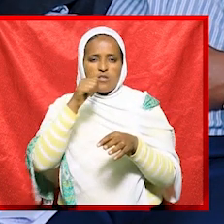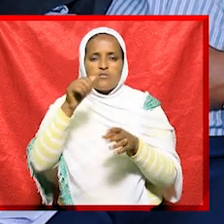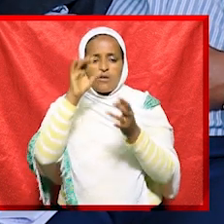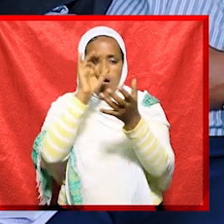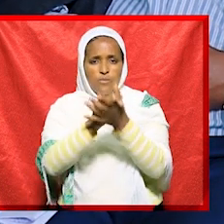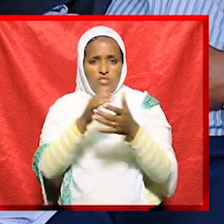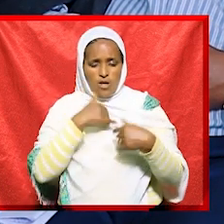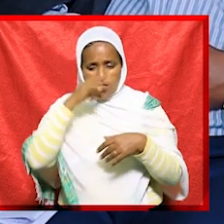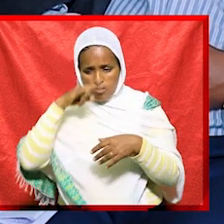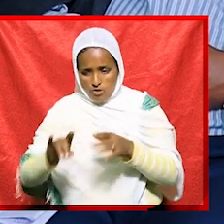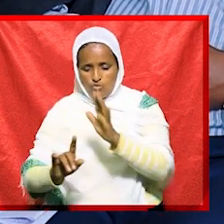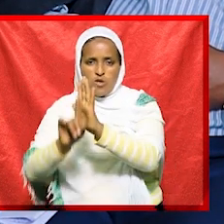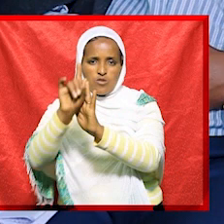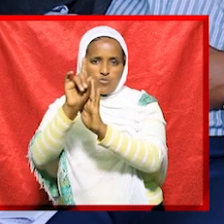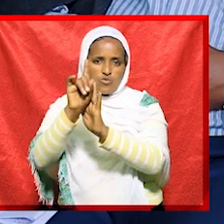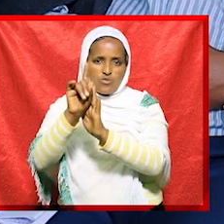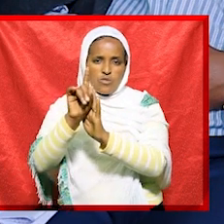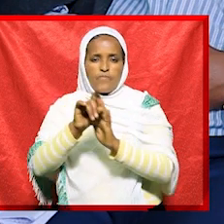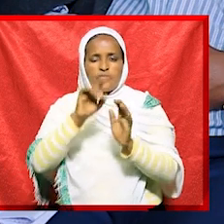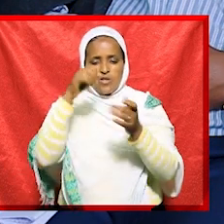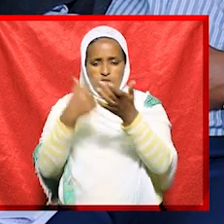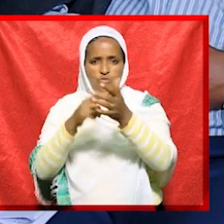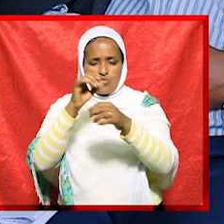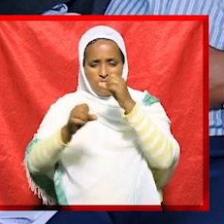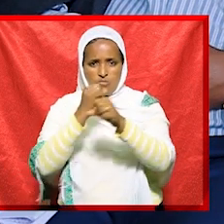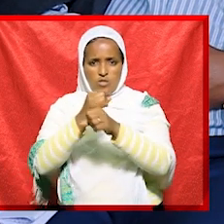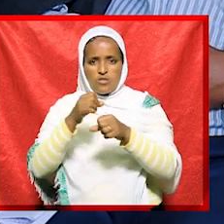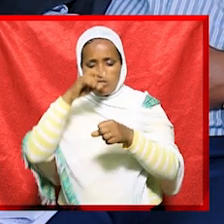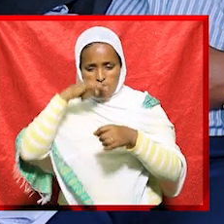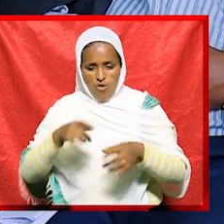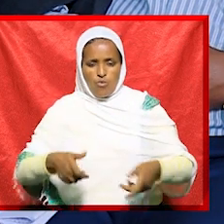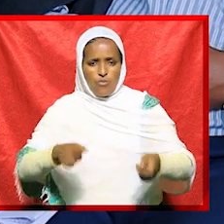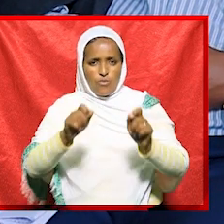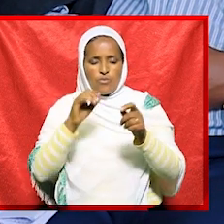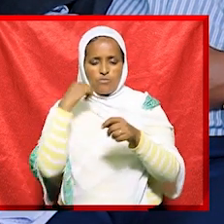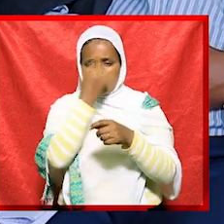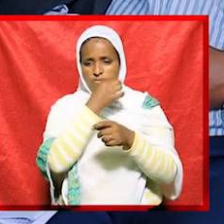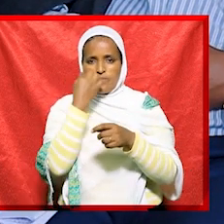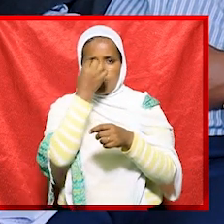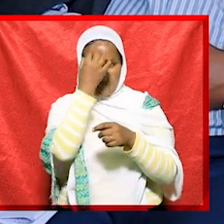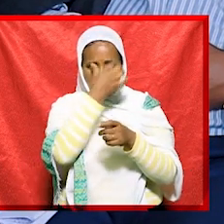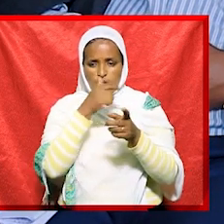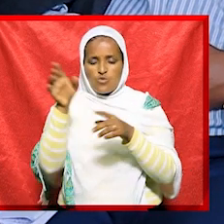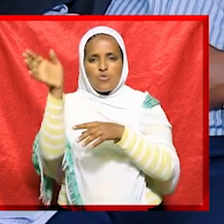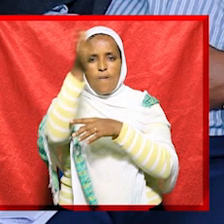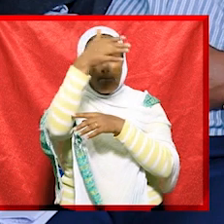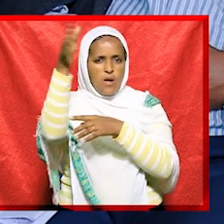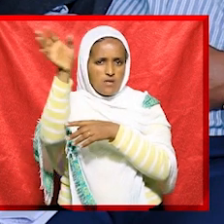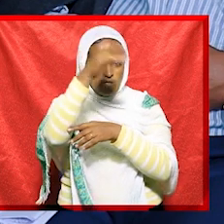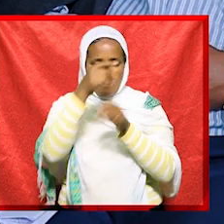ሴት ጋብቻ አለ ብሎ ከህፃንነታቸው ነው የሚያሳድጉት። ጌ ፕራይዳቸው ላይ ህፃኗ በጋሪ የምትሄደዋ ልጅ ቀለም እየቀቡ የእነሱን